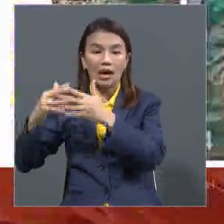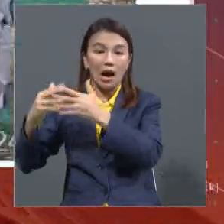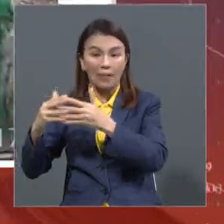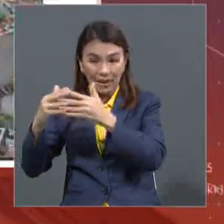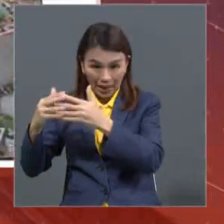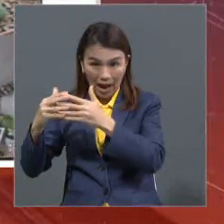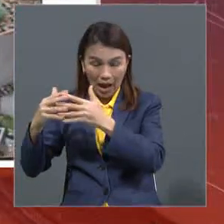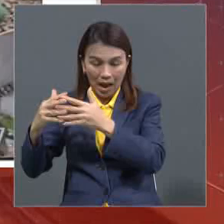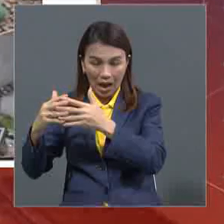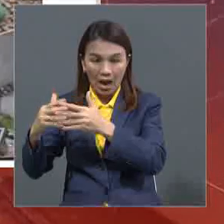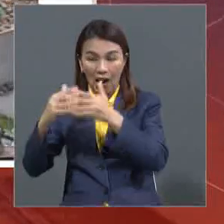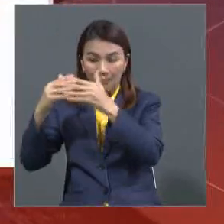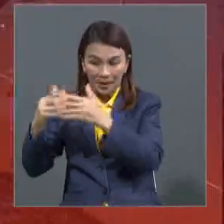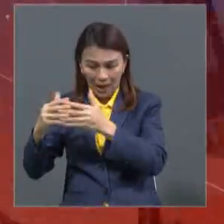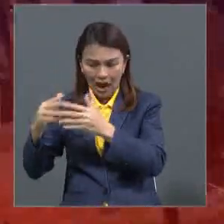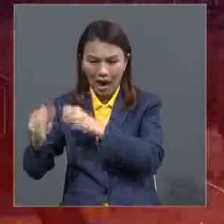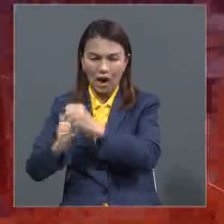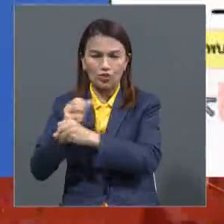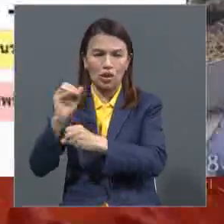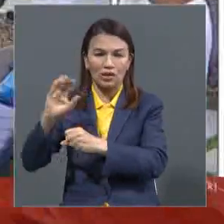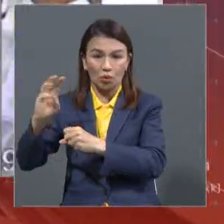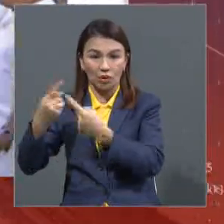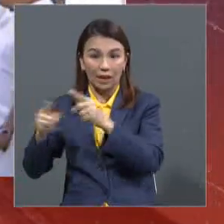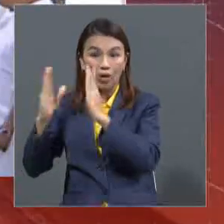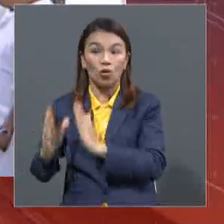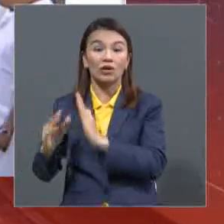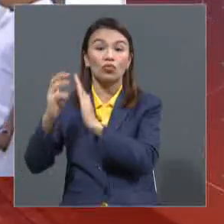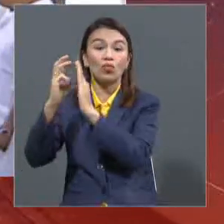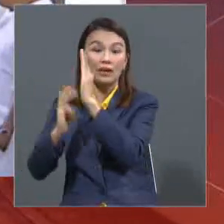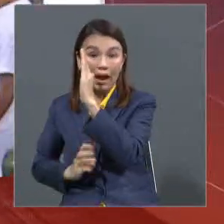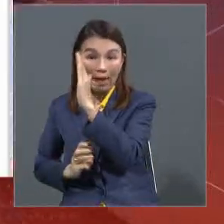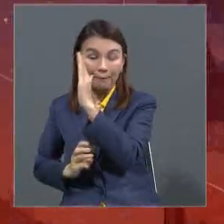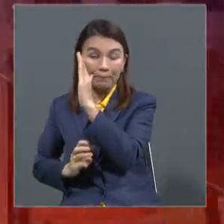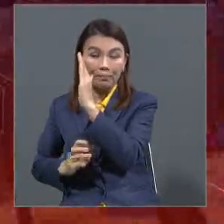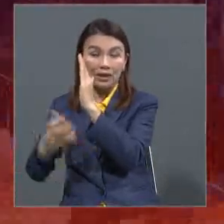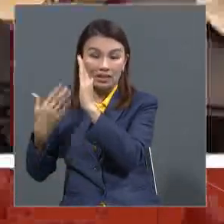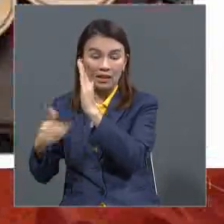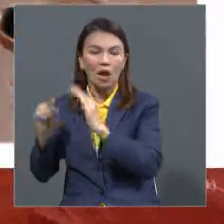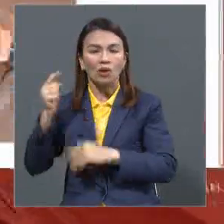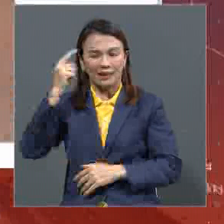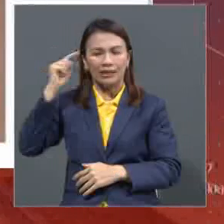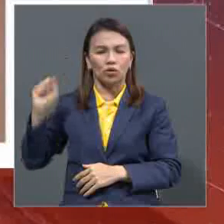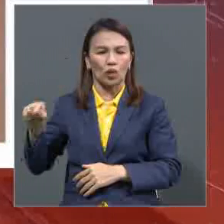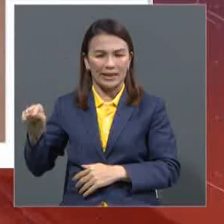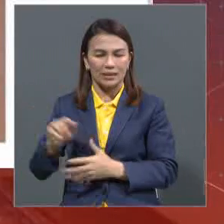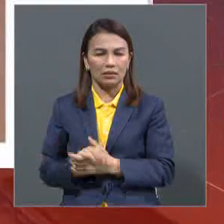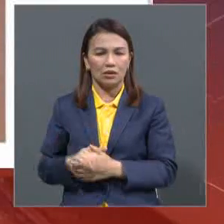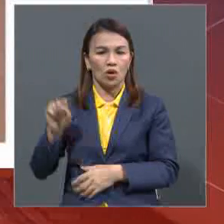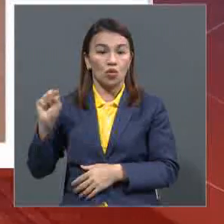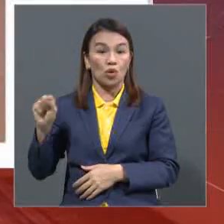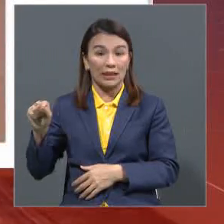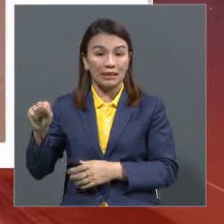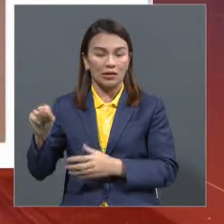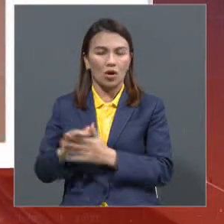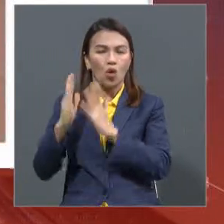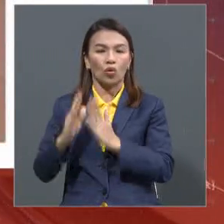เชื้อชาติเวียดนามอายุ 56ปีคือหญิงหมายเลข 5ณตอนนี้คิดว่าคนนี้แหละหญิงหมายเลข 5นี่แหละนะฮะหญิงสัญชาติ